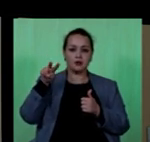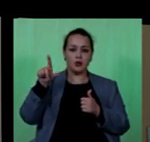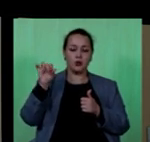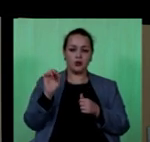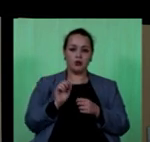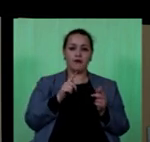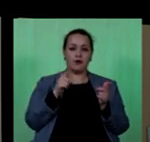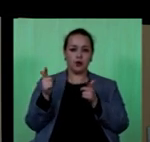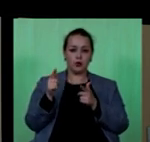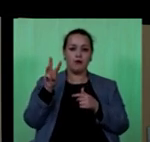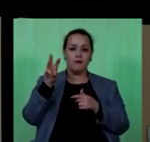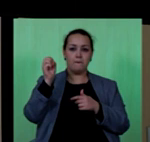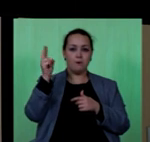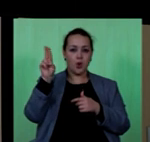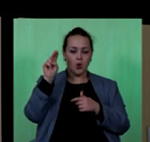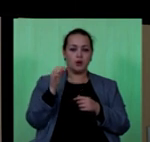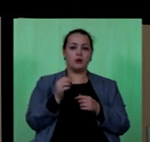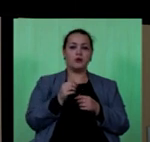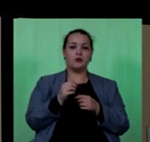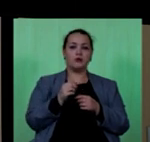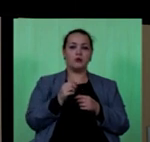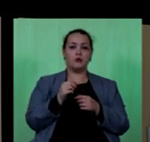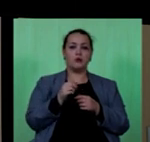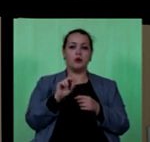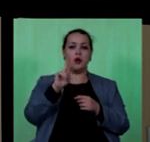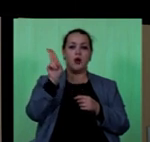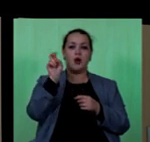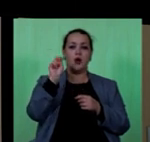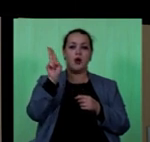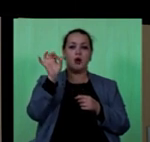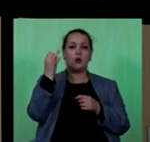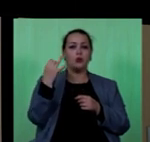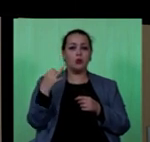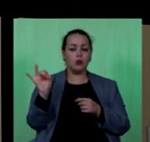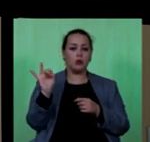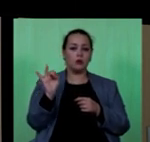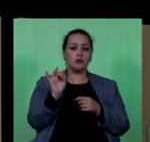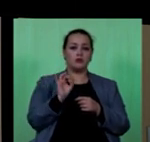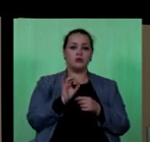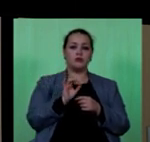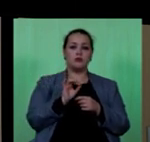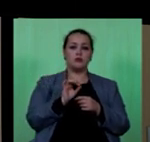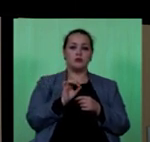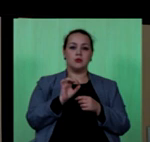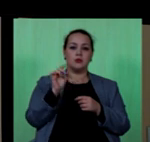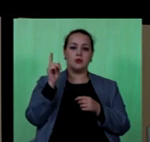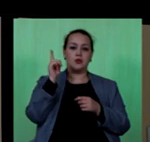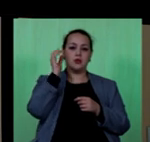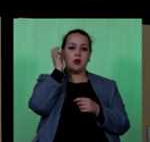итак мед какой молодцы мед сладкий